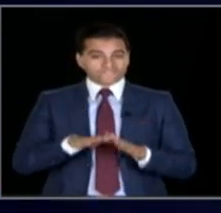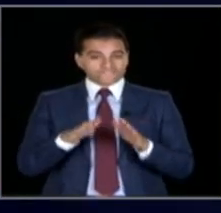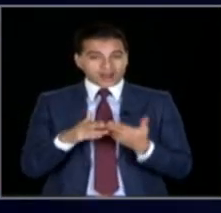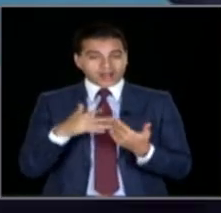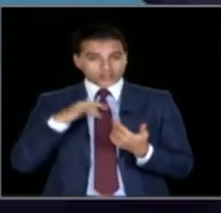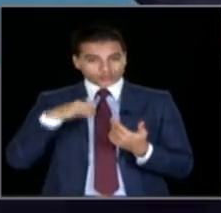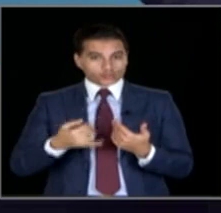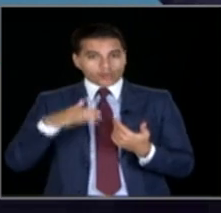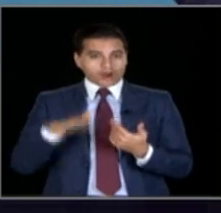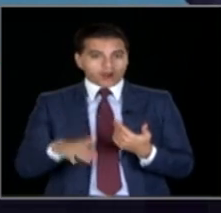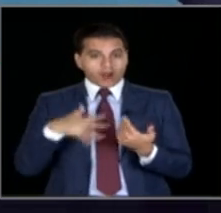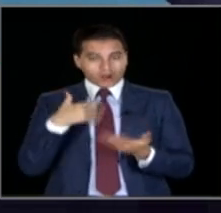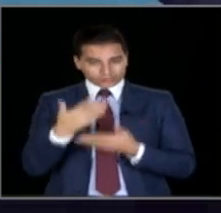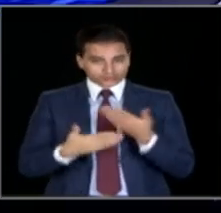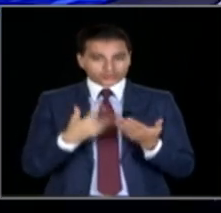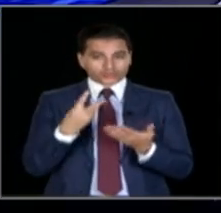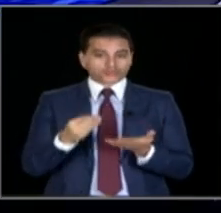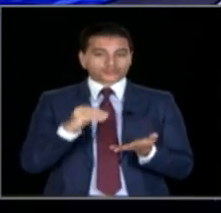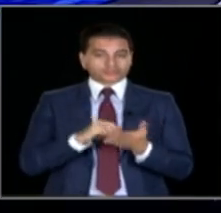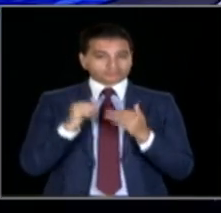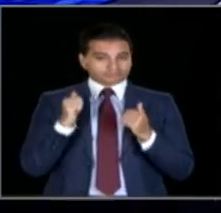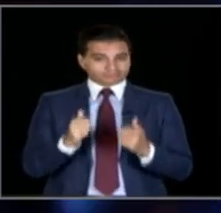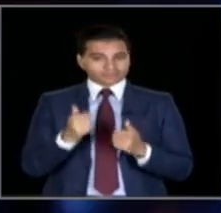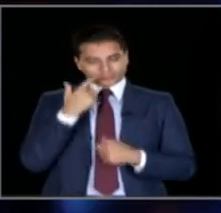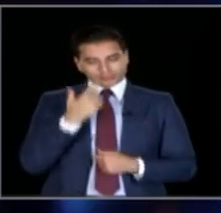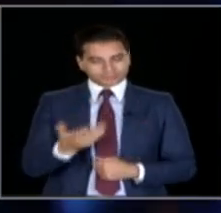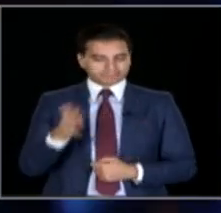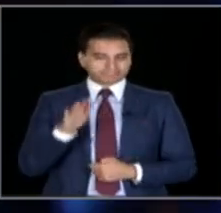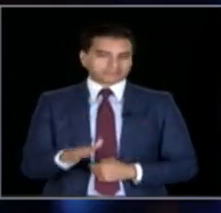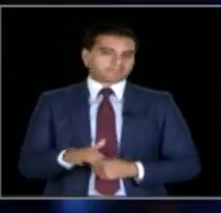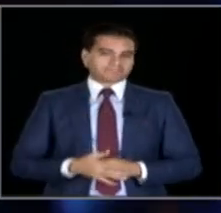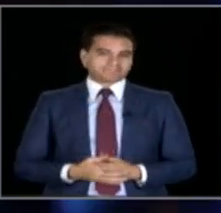هياخد الجوكر ومحتاجين اول 20 نقطه.